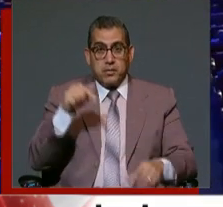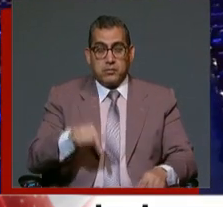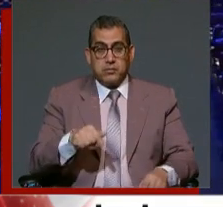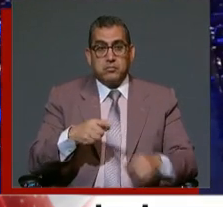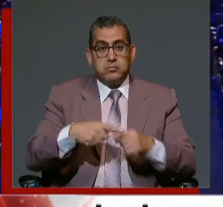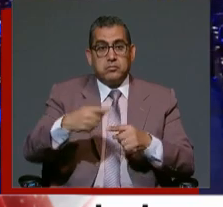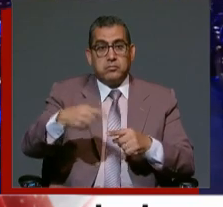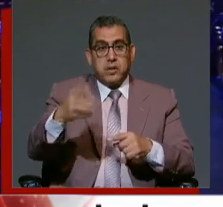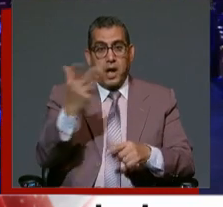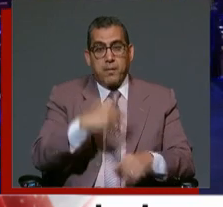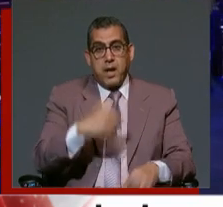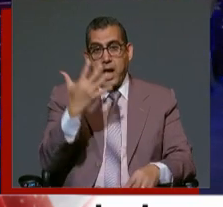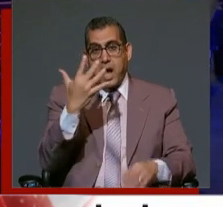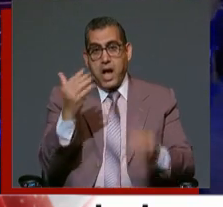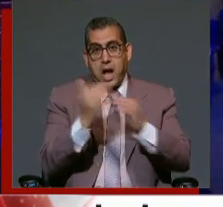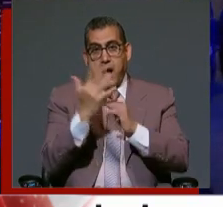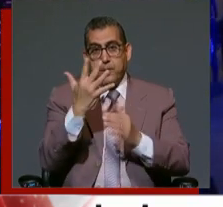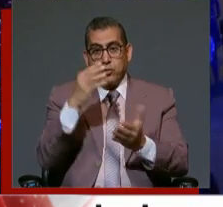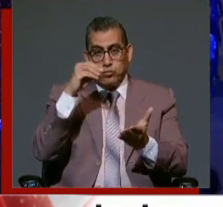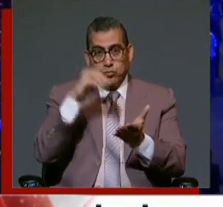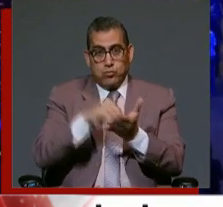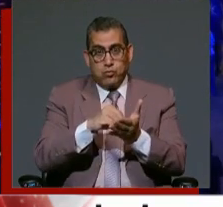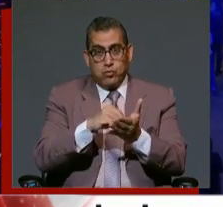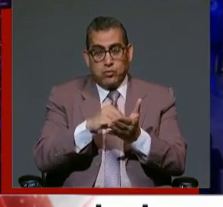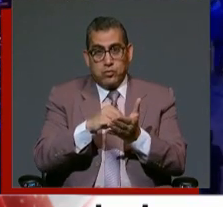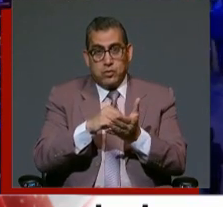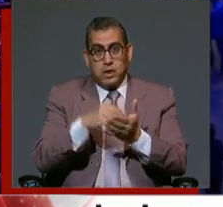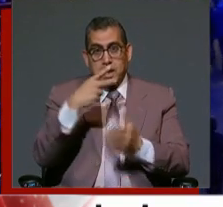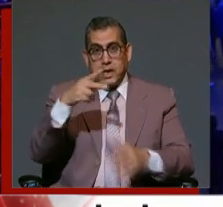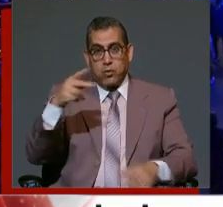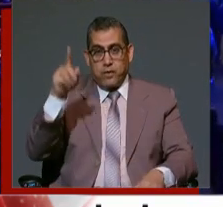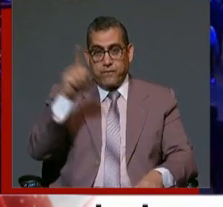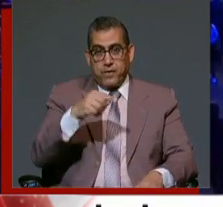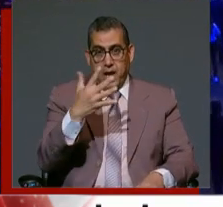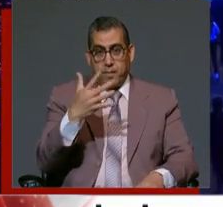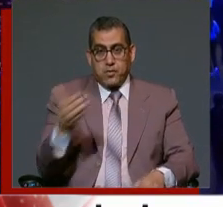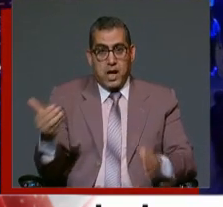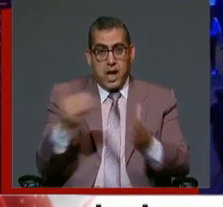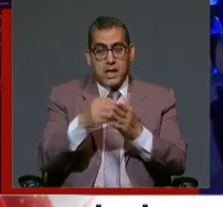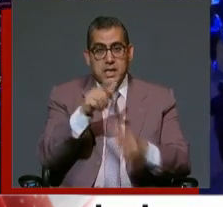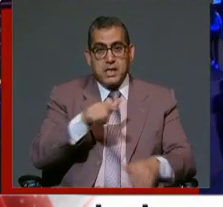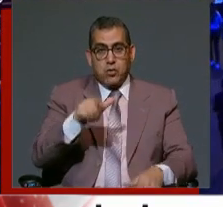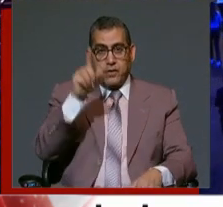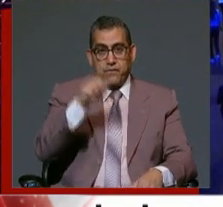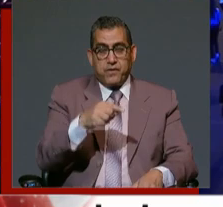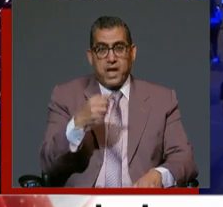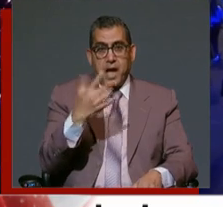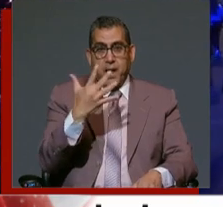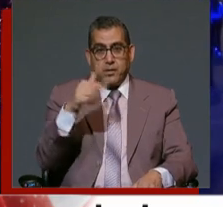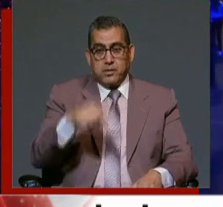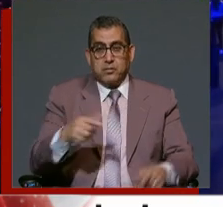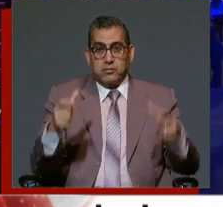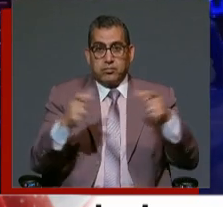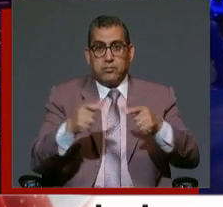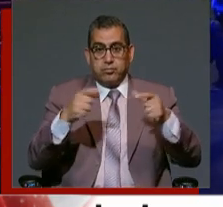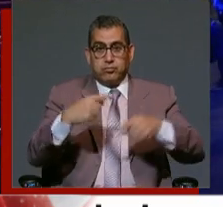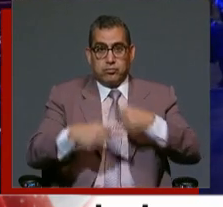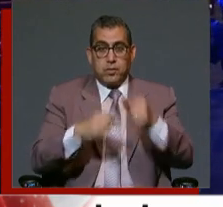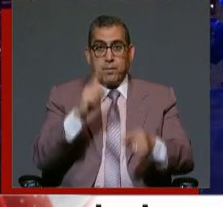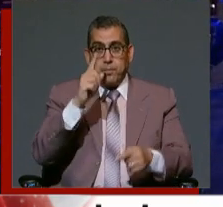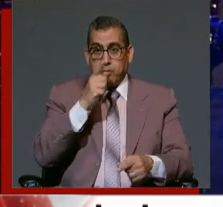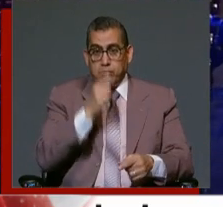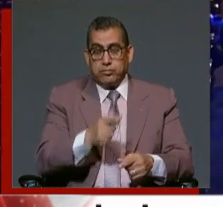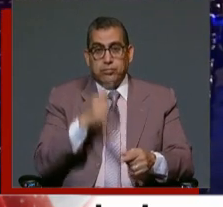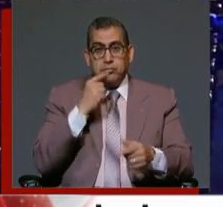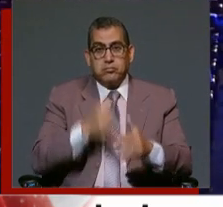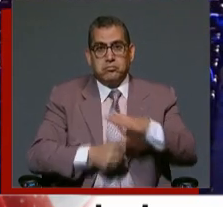إلى 5 أيام من يوم 22 مايو وإلى 26 مايو، لكن على المستوى